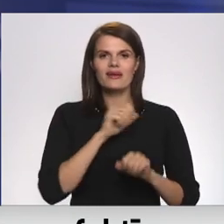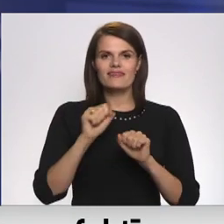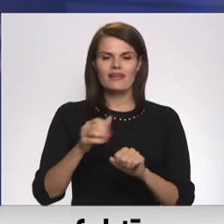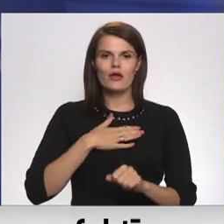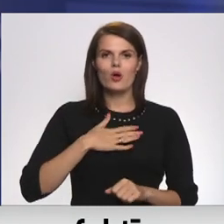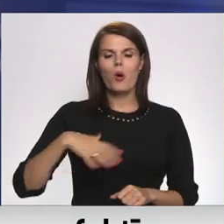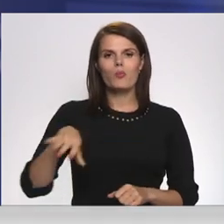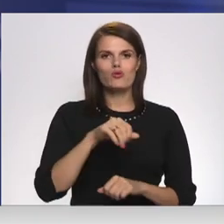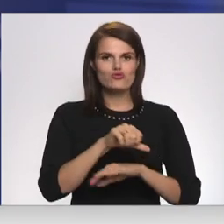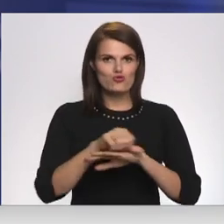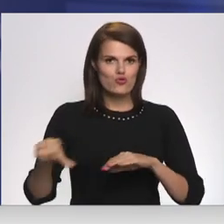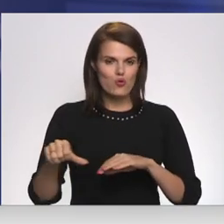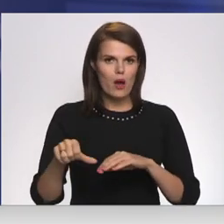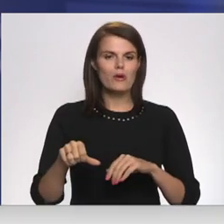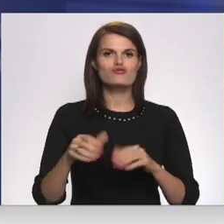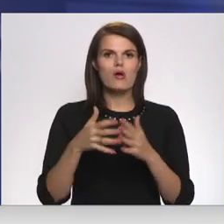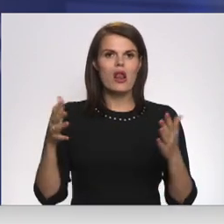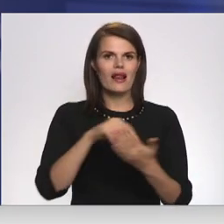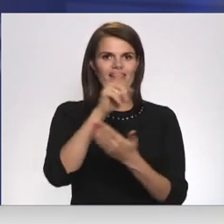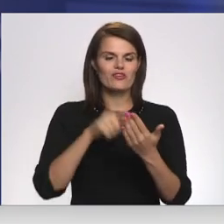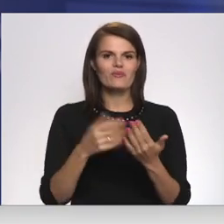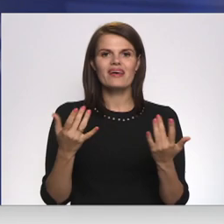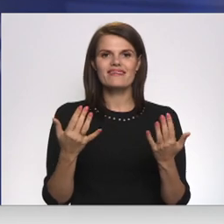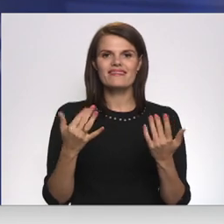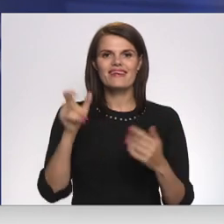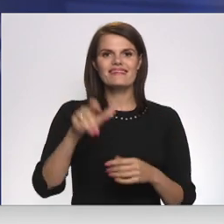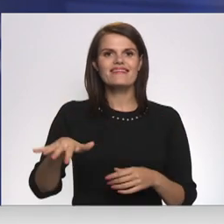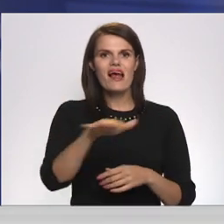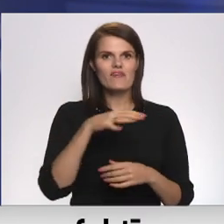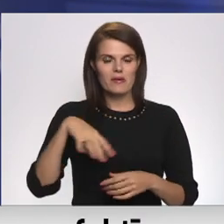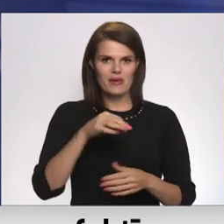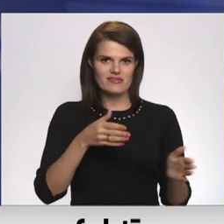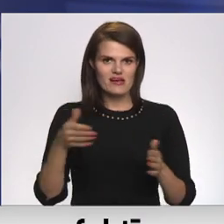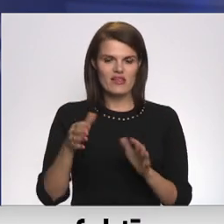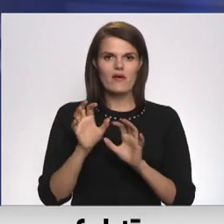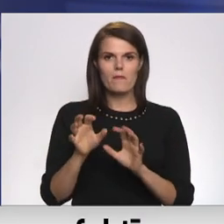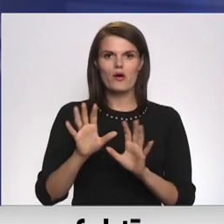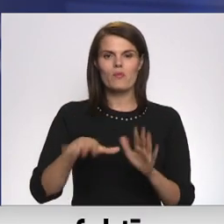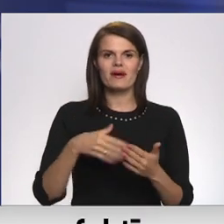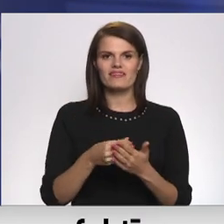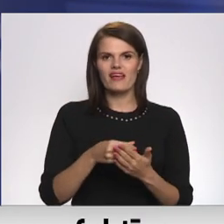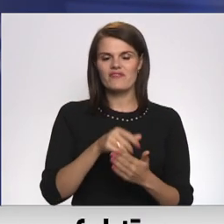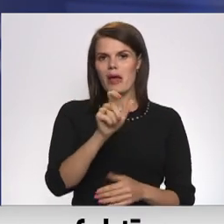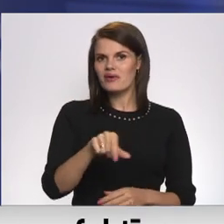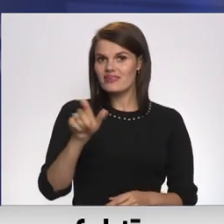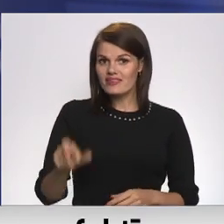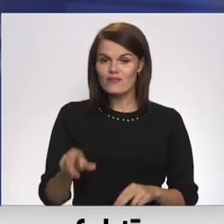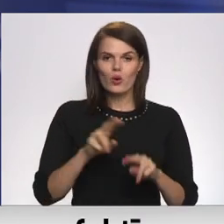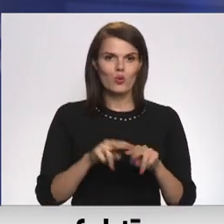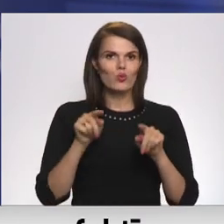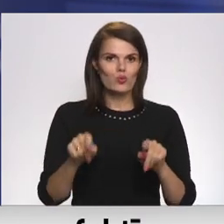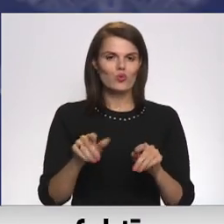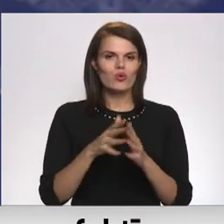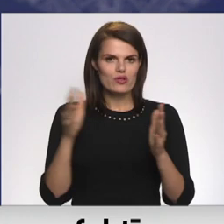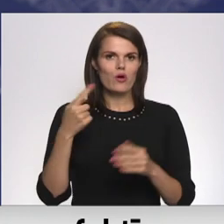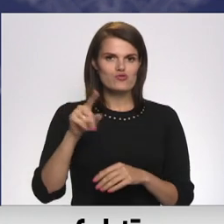cīnās pret pretinieku, tas lielais jautājums ir, cik civilajā jomā mēs būtu gatavi parūpēties par saviem iedzīvotājiem. Un te ir tiešām ļoti daudz